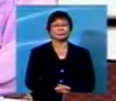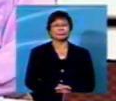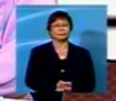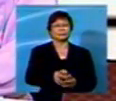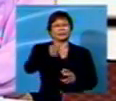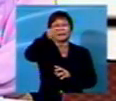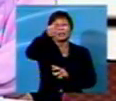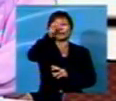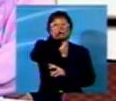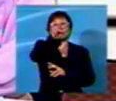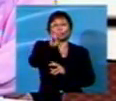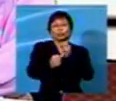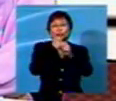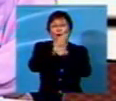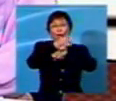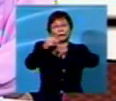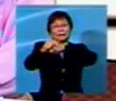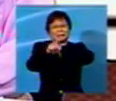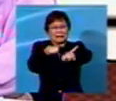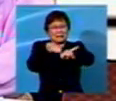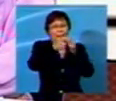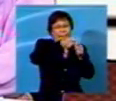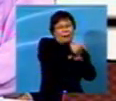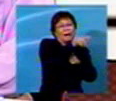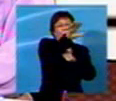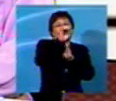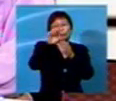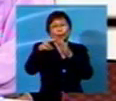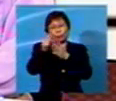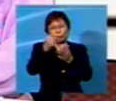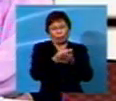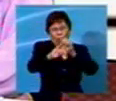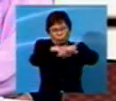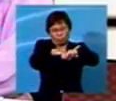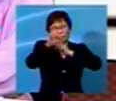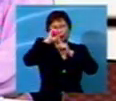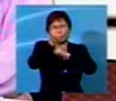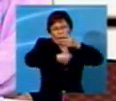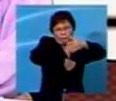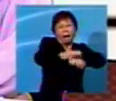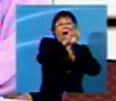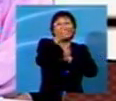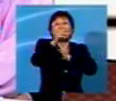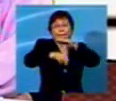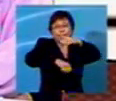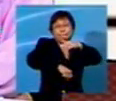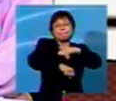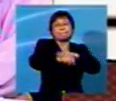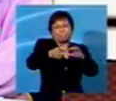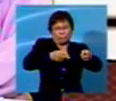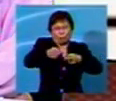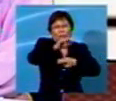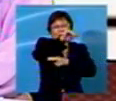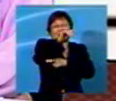20 tahun dan denda R50 Rib itulah hukuman yang dijatuhkan persatuan bola sepak Malaysia fam kepada pengurus